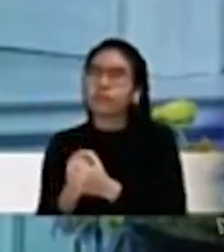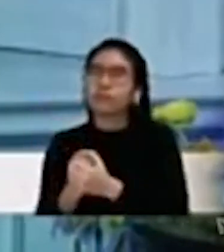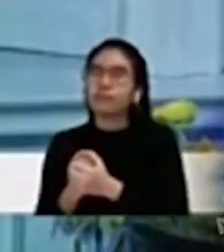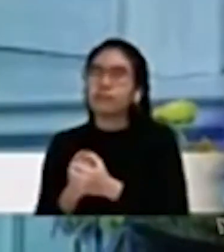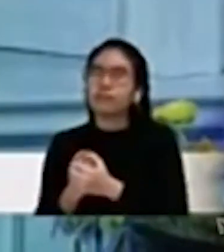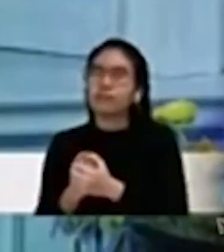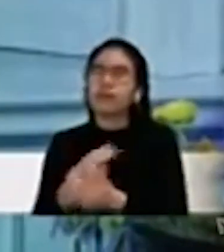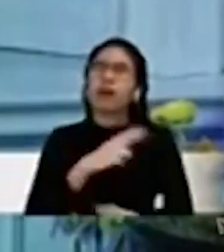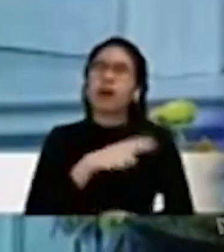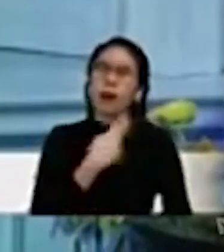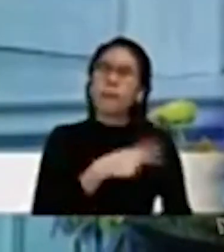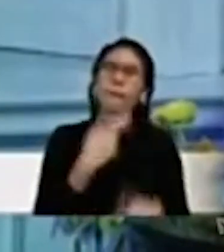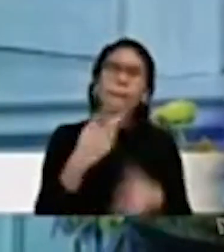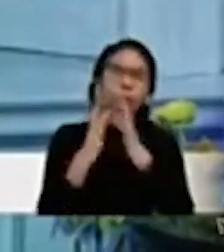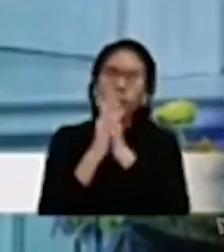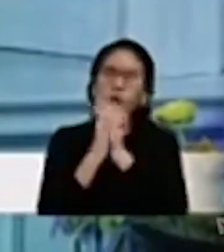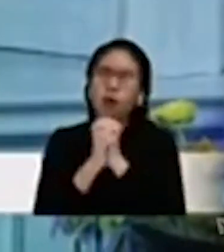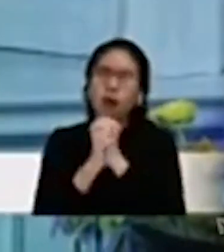Hamba-Mu berdoa untuk